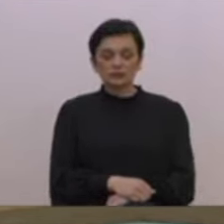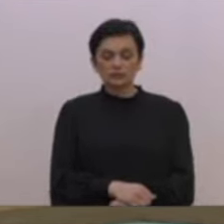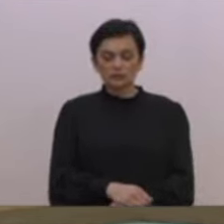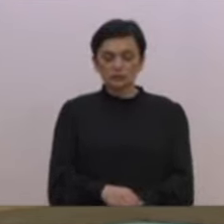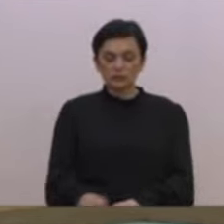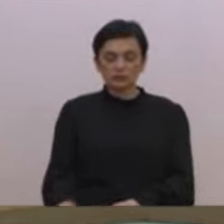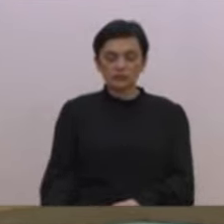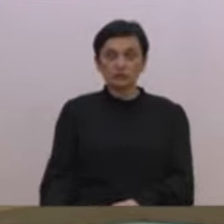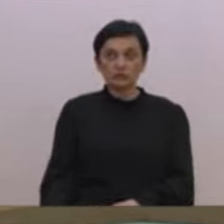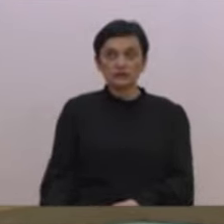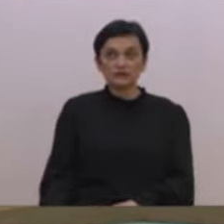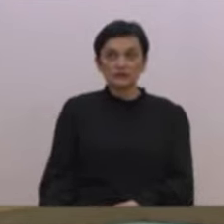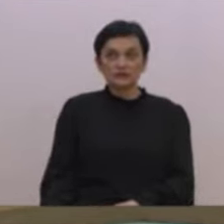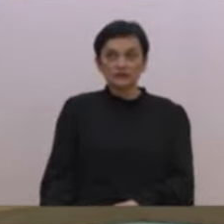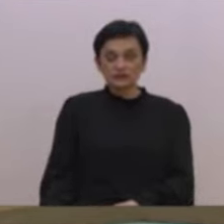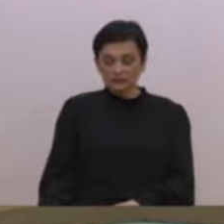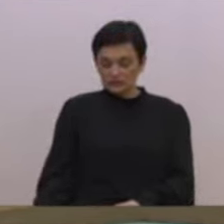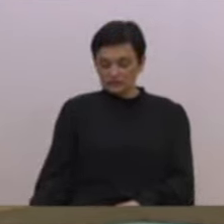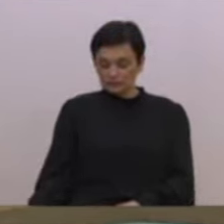გაზრდები.